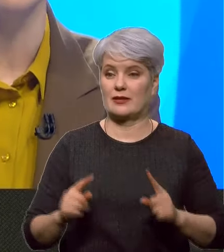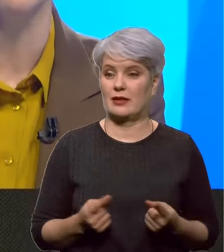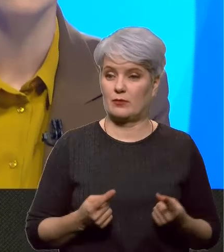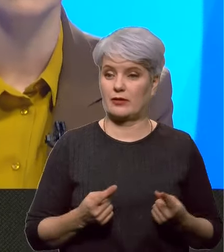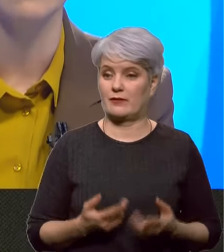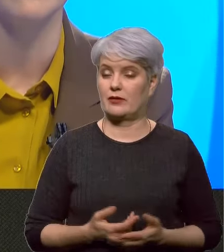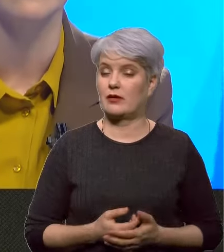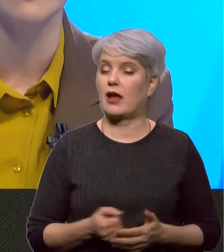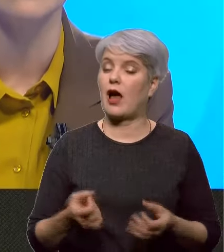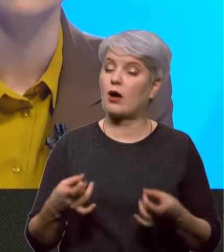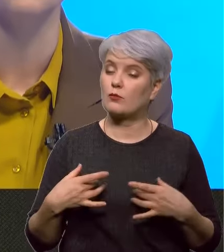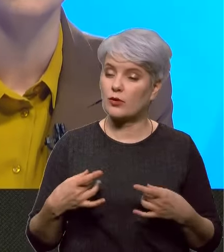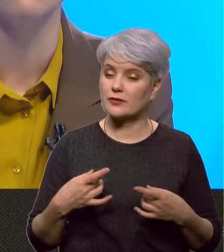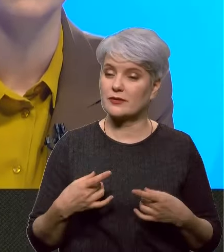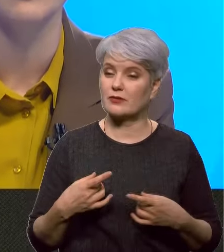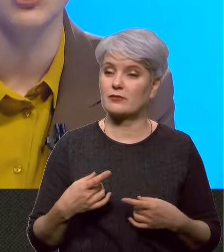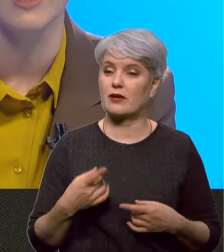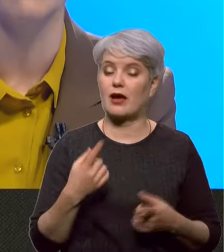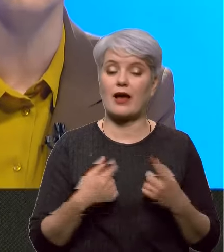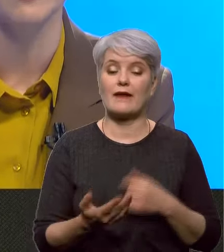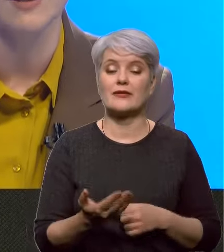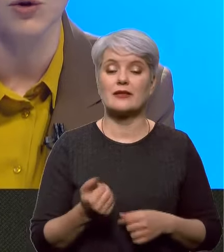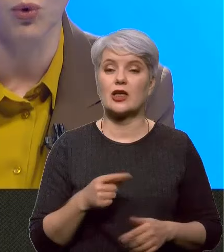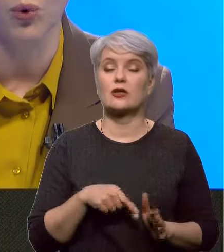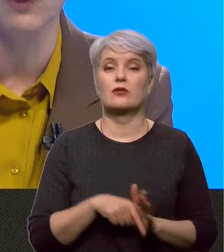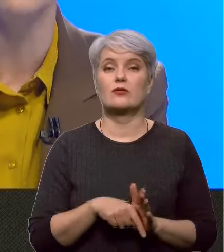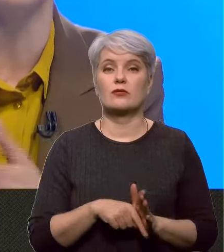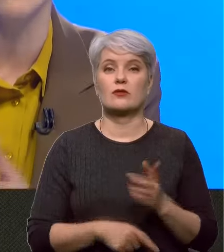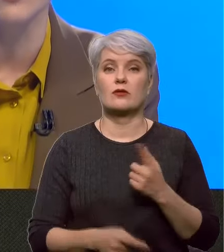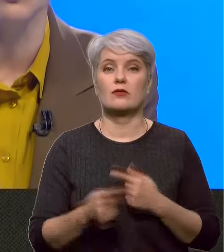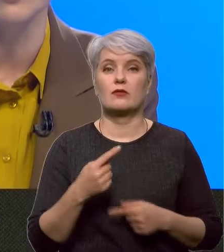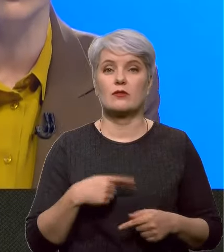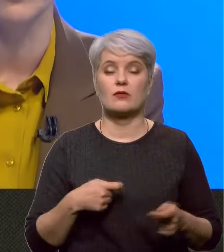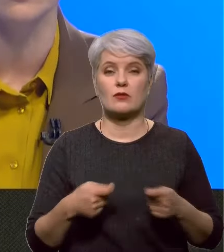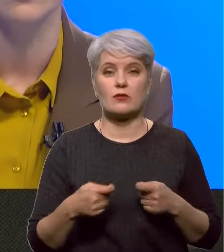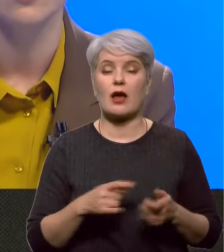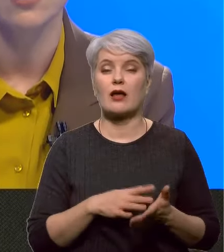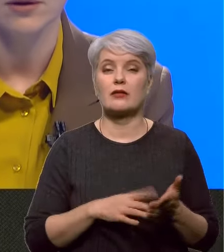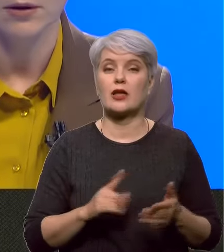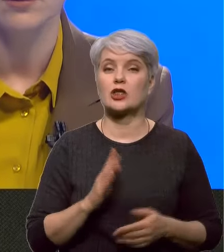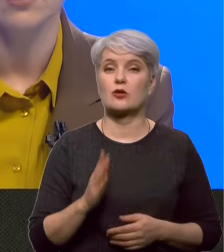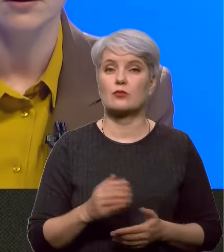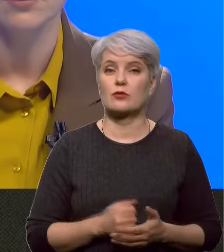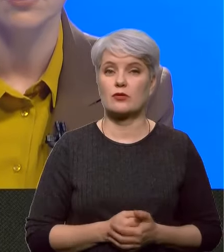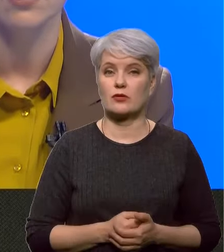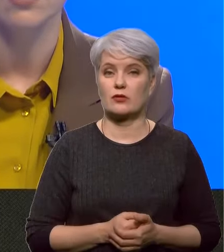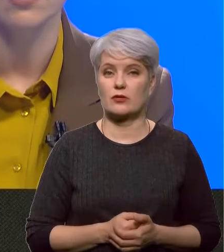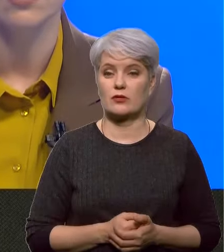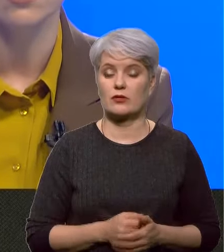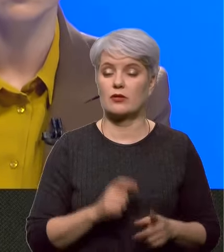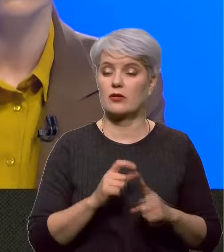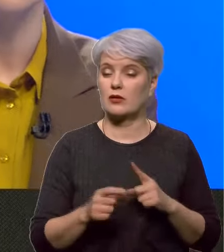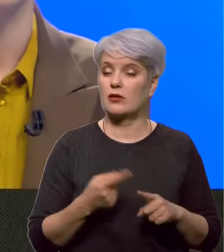Що все це буде, будь ласка, зроблено. Далі відкликається, що це означає? Він повертається до уряду і далі що з ним буде?